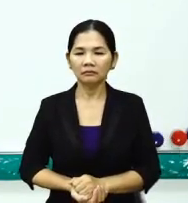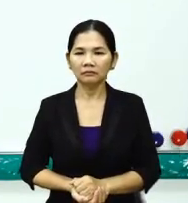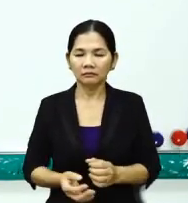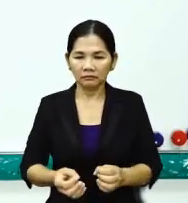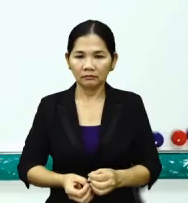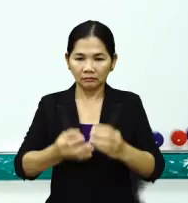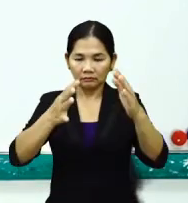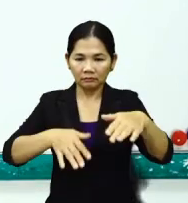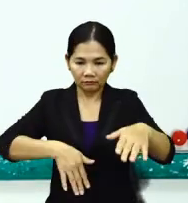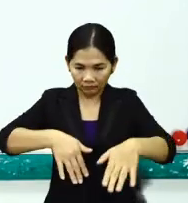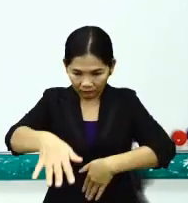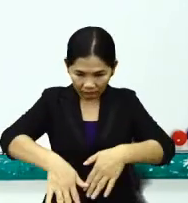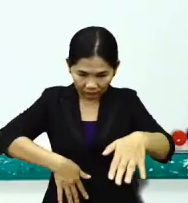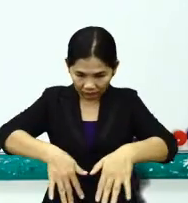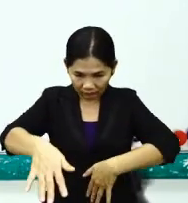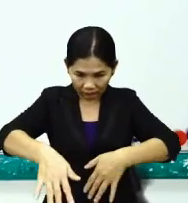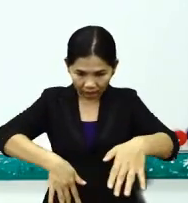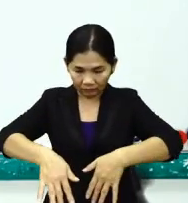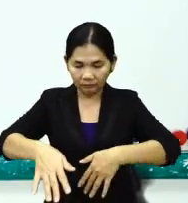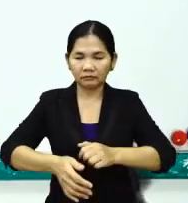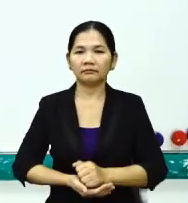Chán cỏ cỏ.